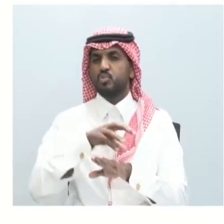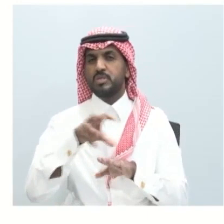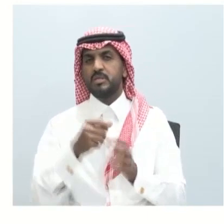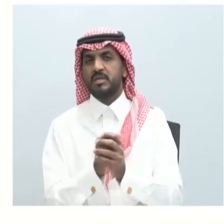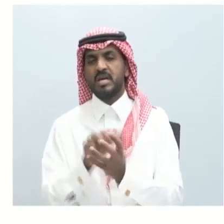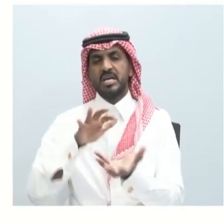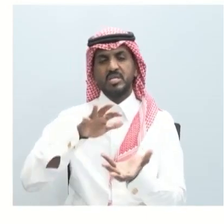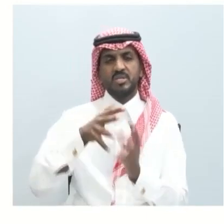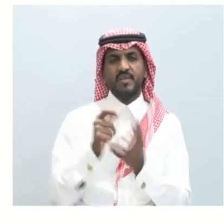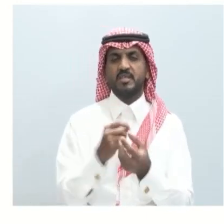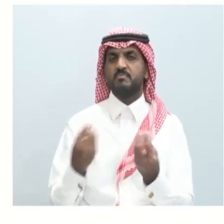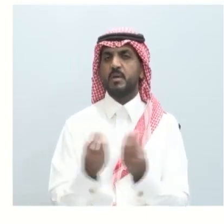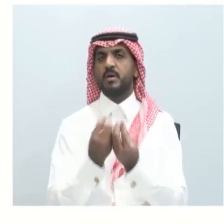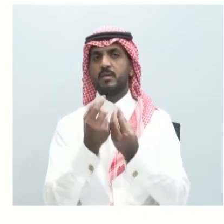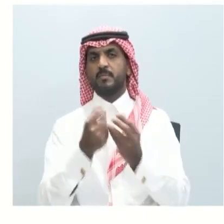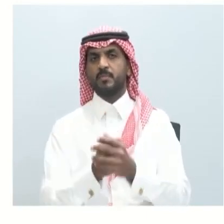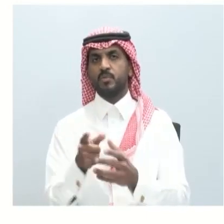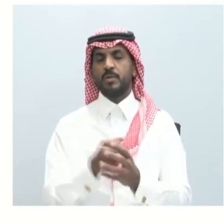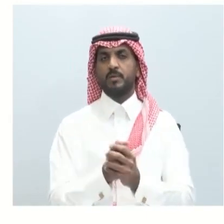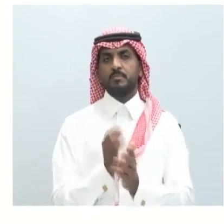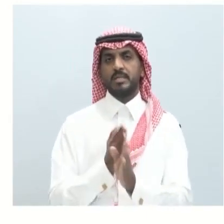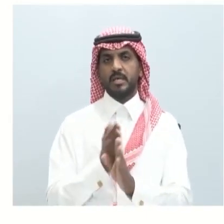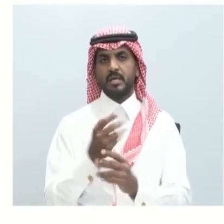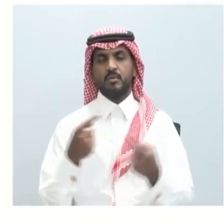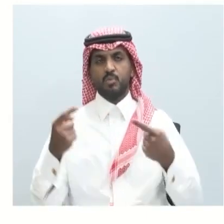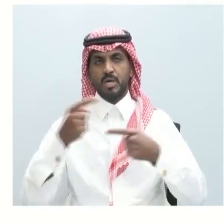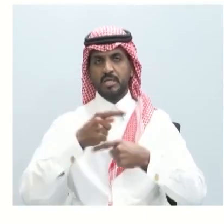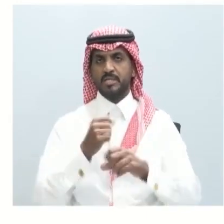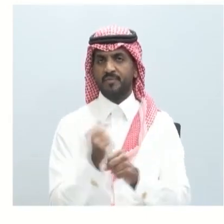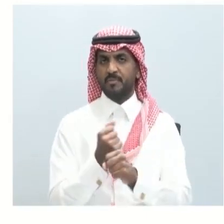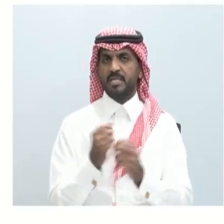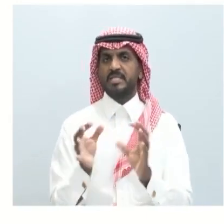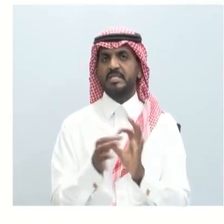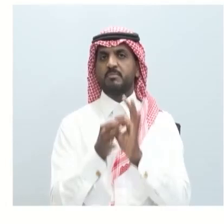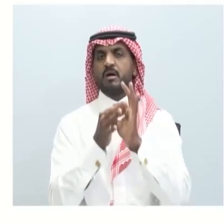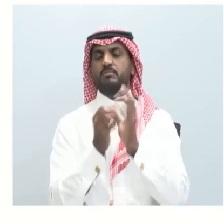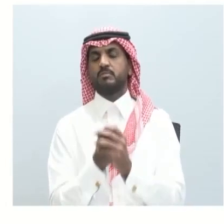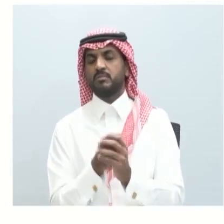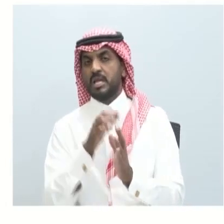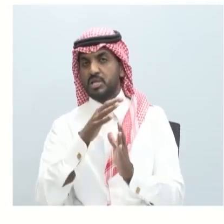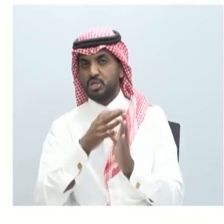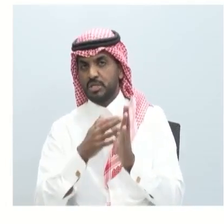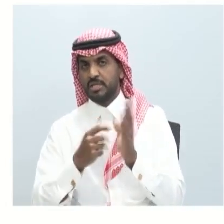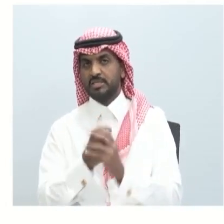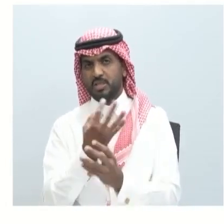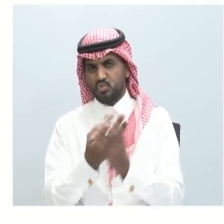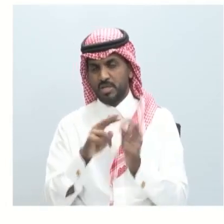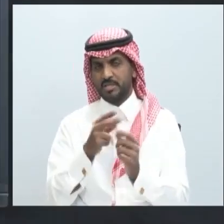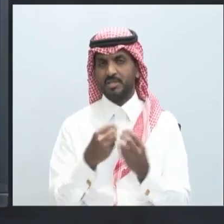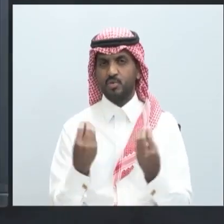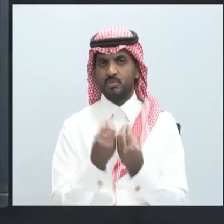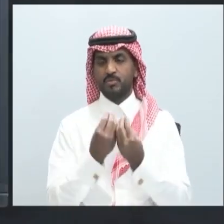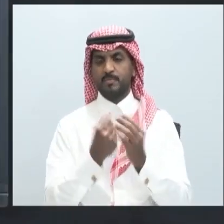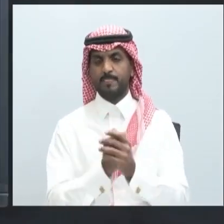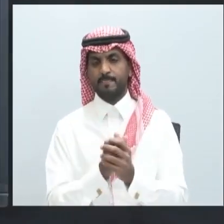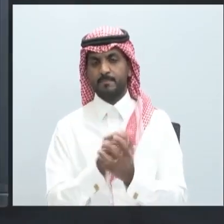الصفات بعضها مع بعض ولكن هنا هنا بطريقه معاكسه في عمليه ارتباط الجينات هذه الجينات التي تتواجد بالقرب من بعضها